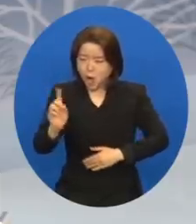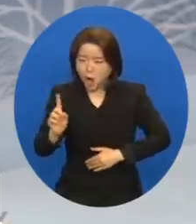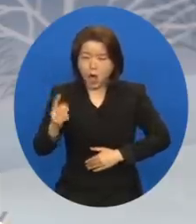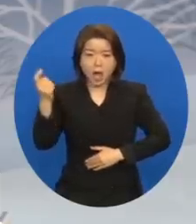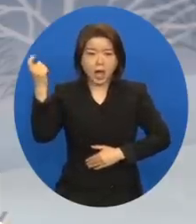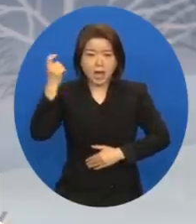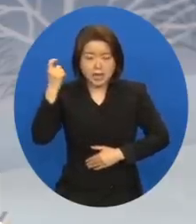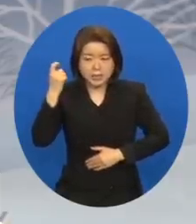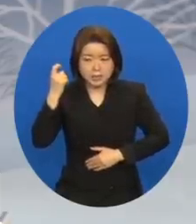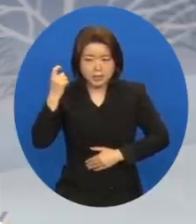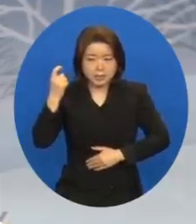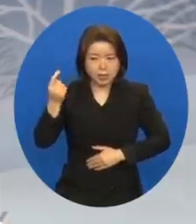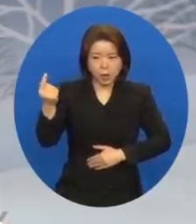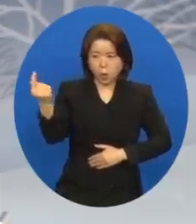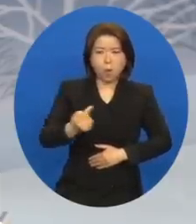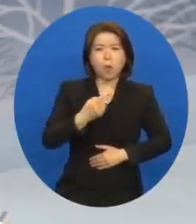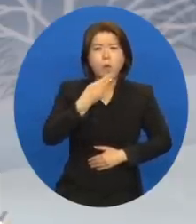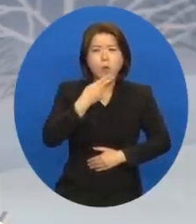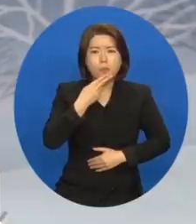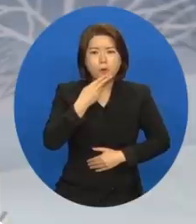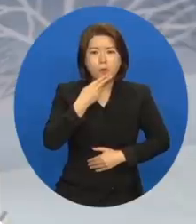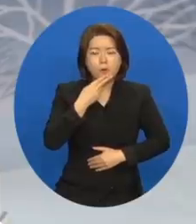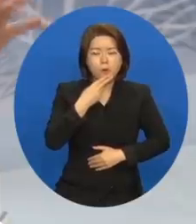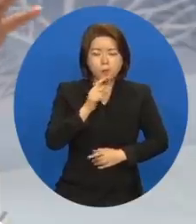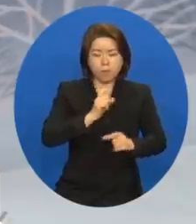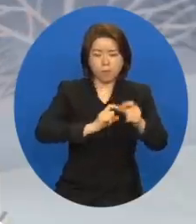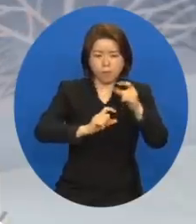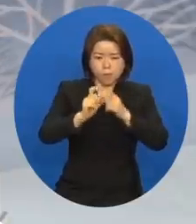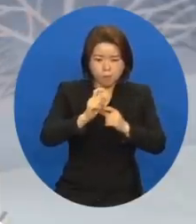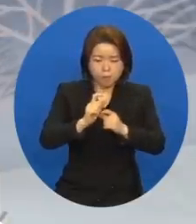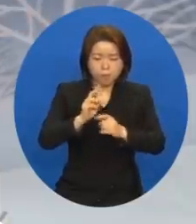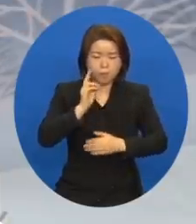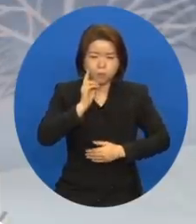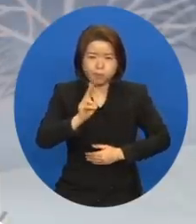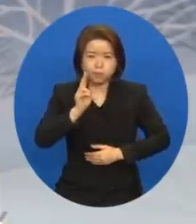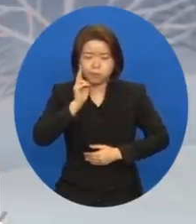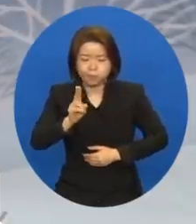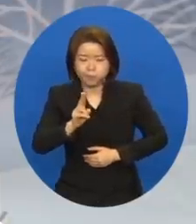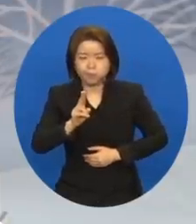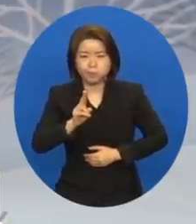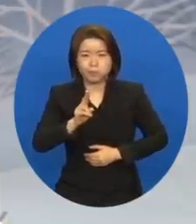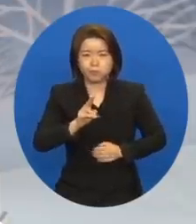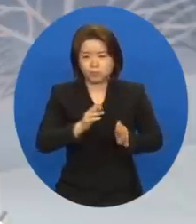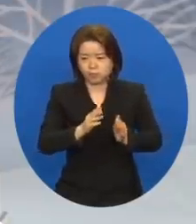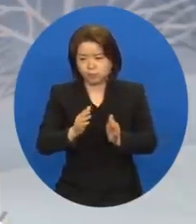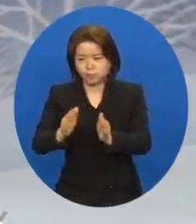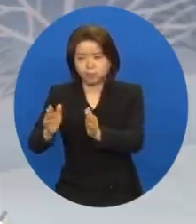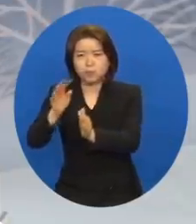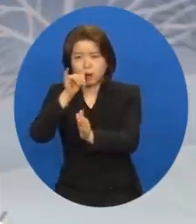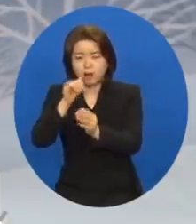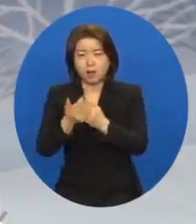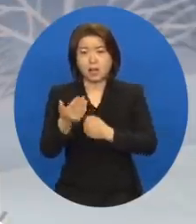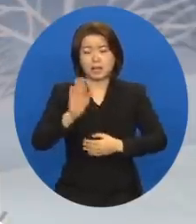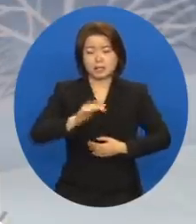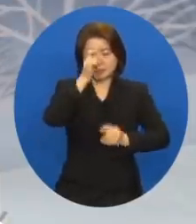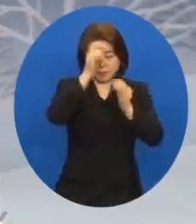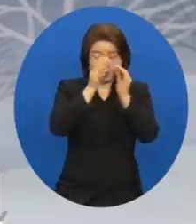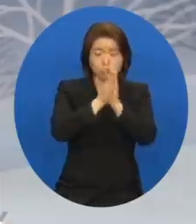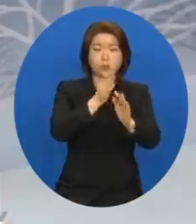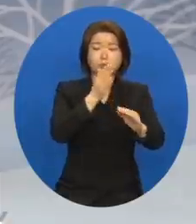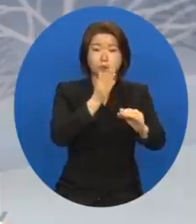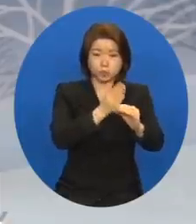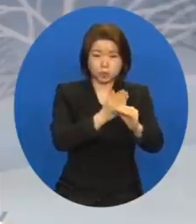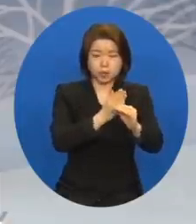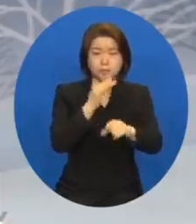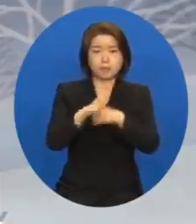소식이 한동안 들려오지 않았습니다. 점점 더 사태는 절망적으로 갔습니다. 그러나 기도하는 중에